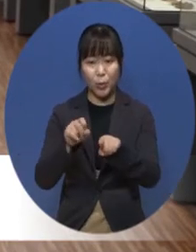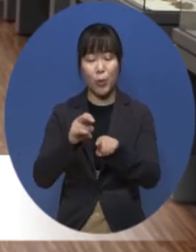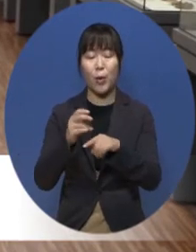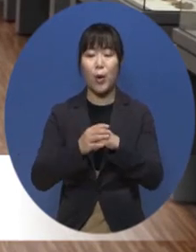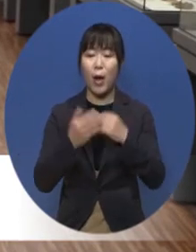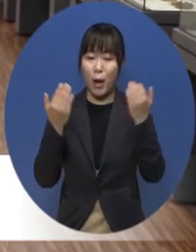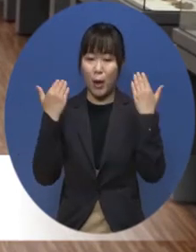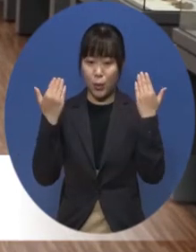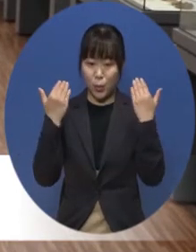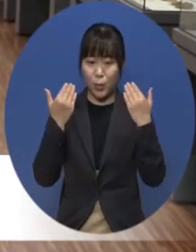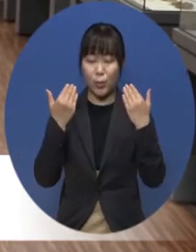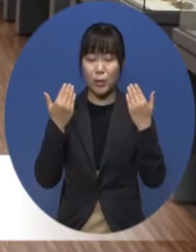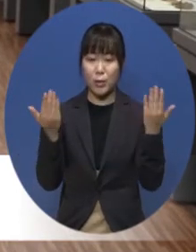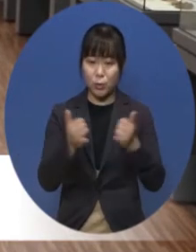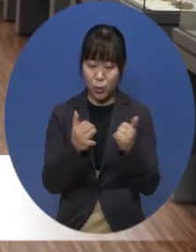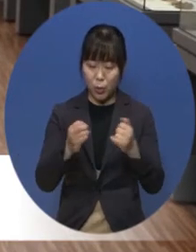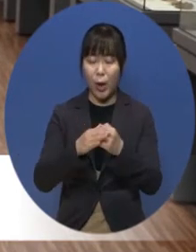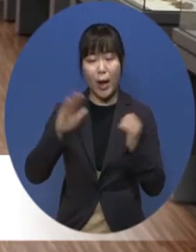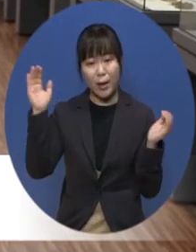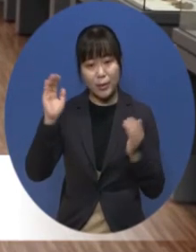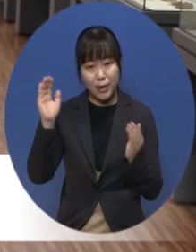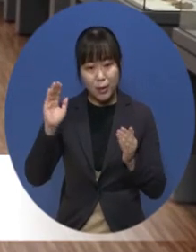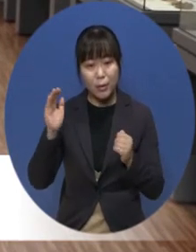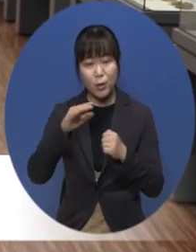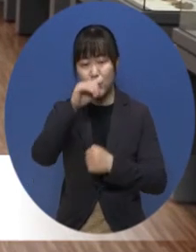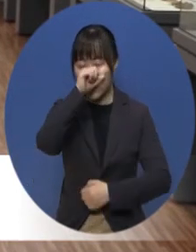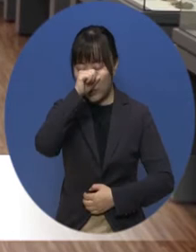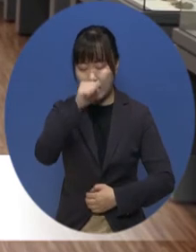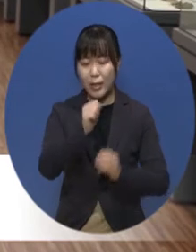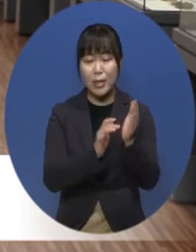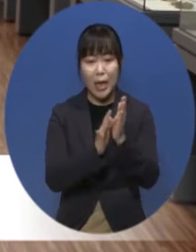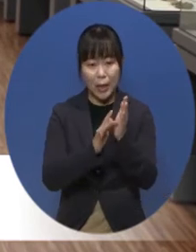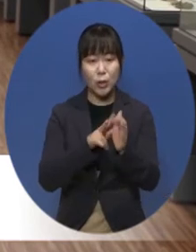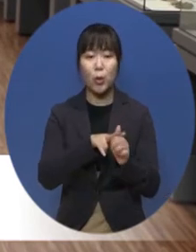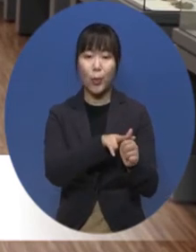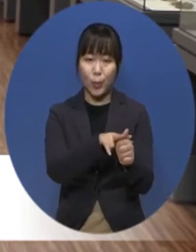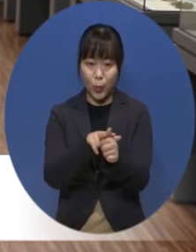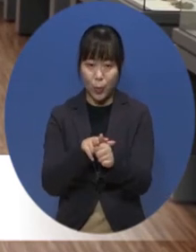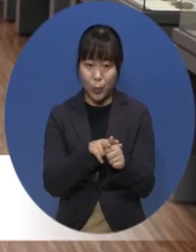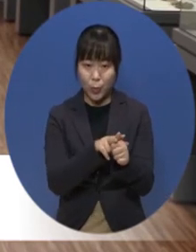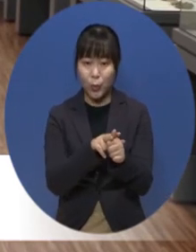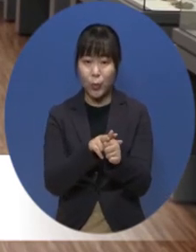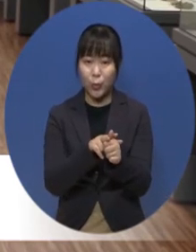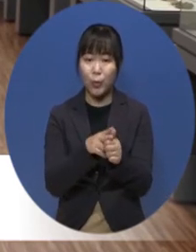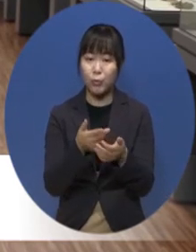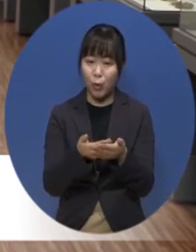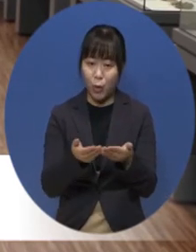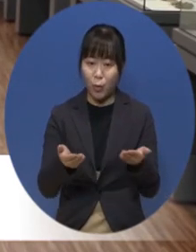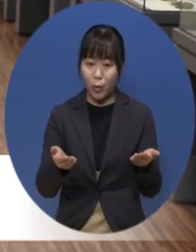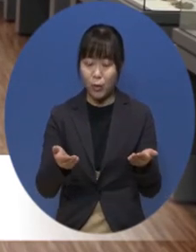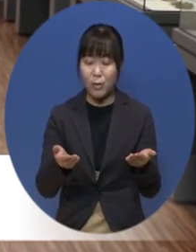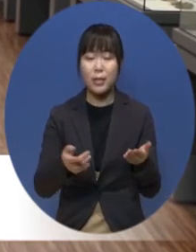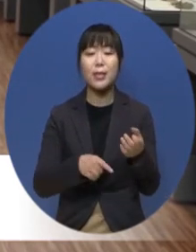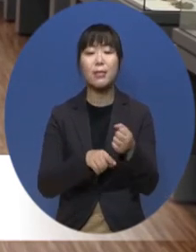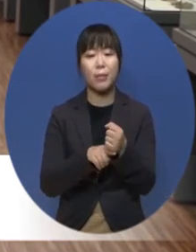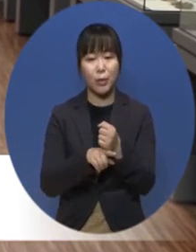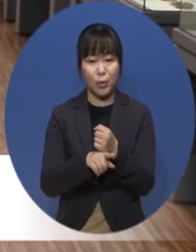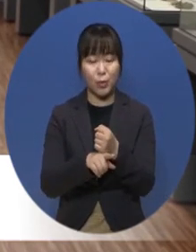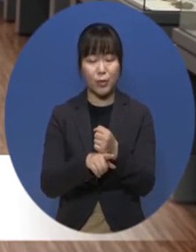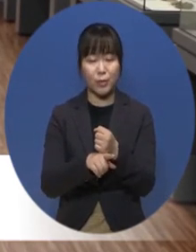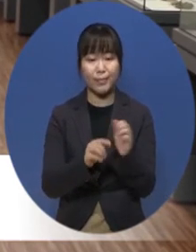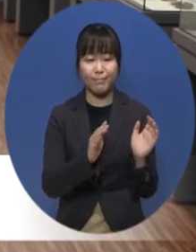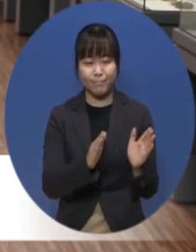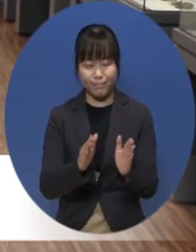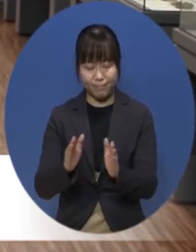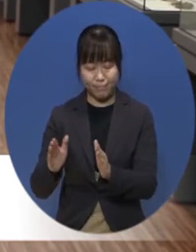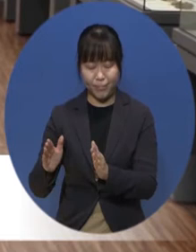우리 교직원이나 우리 학생들한테도 좋은 약초 정보를 또 활용하고 알려드린다는 의미에서